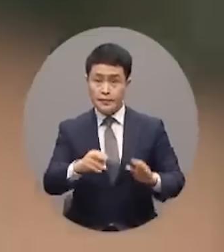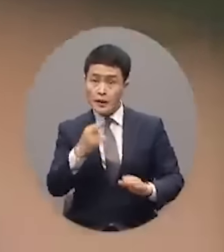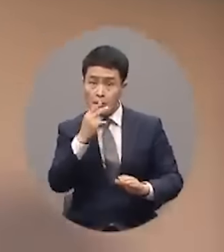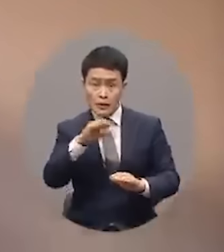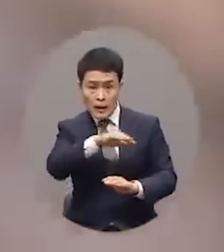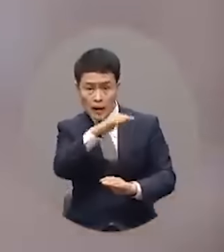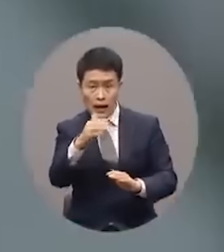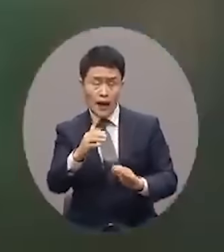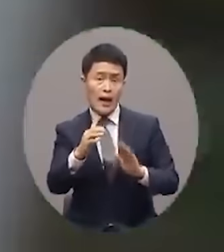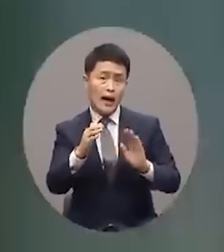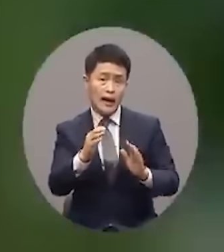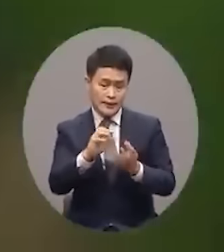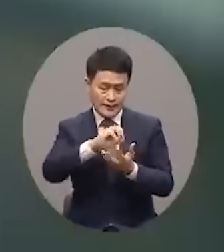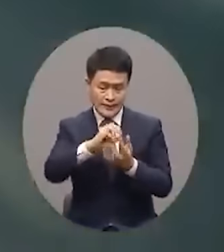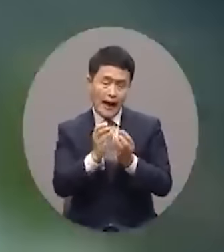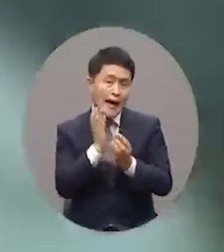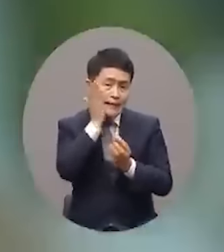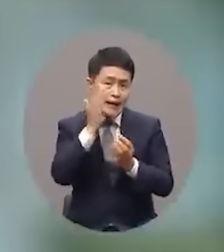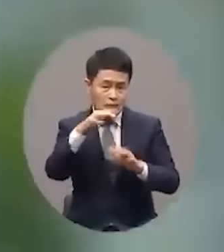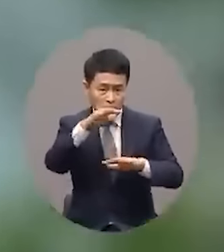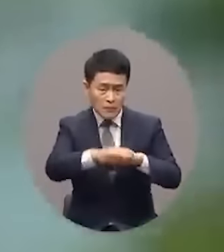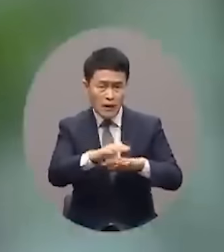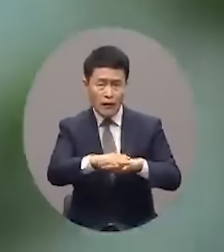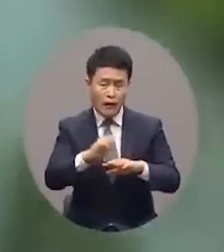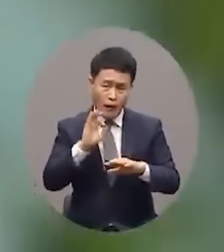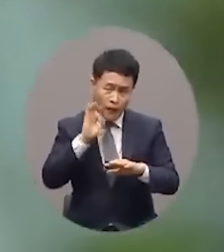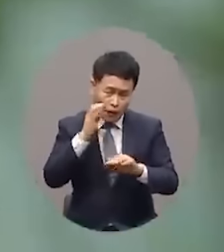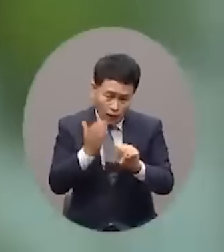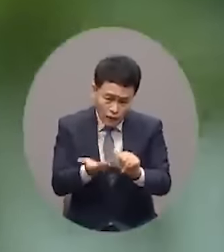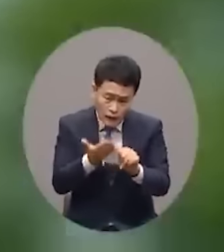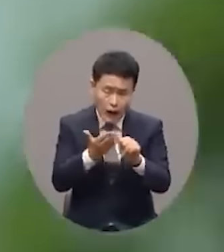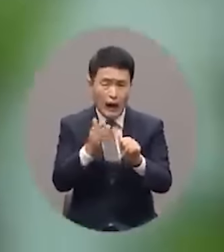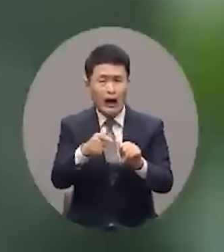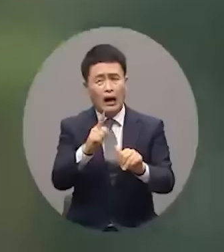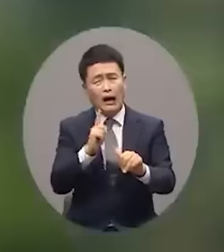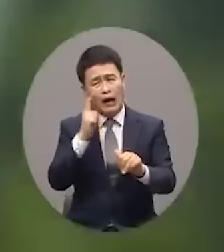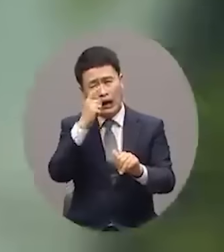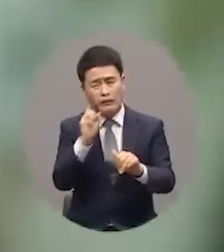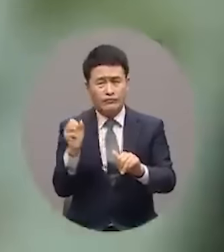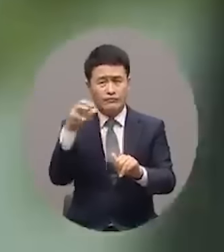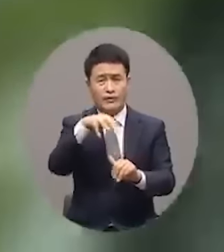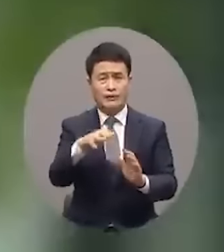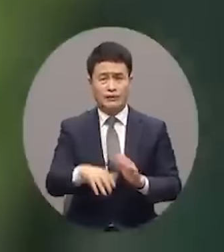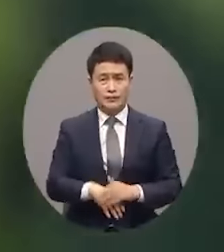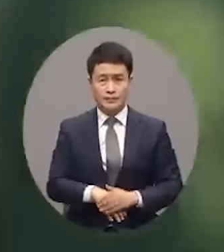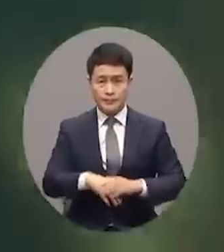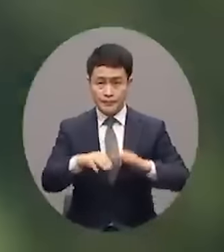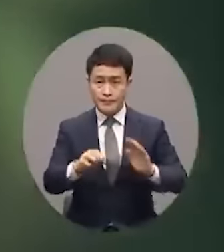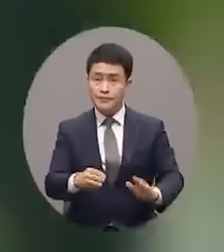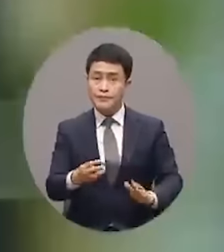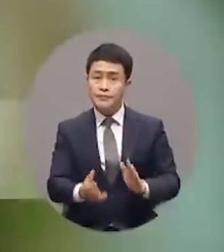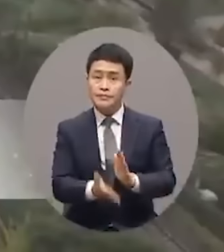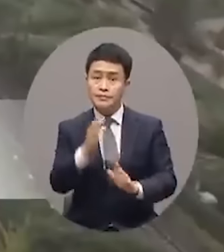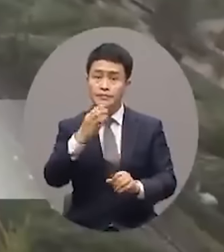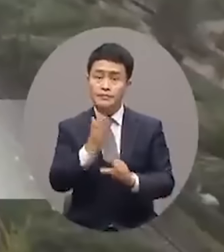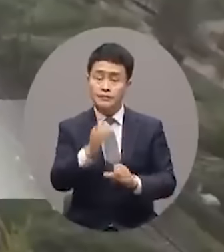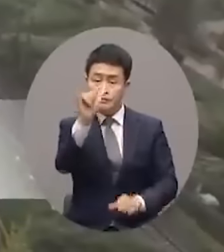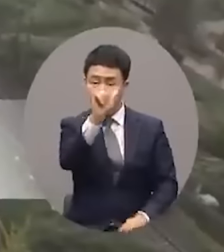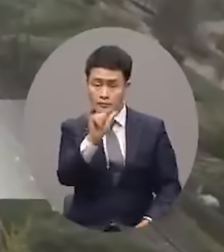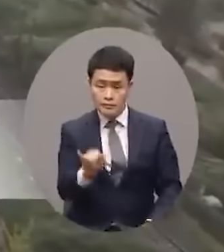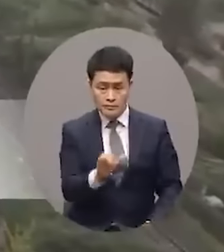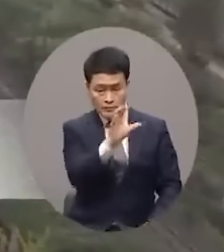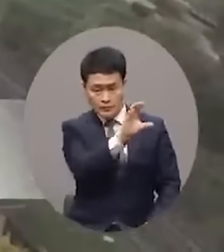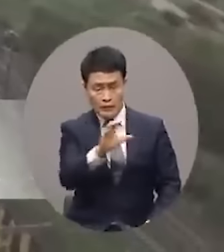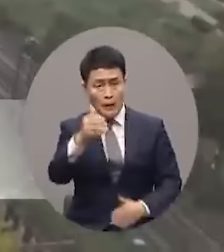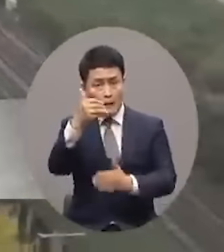비닐하우스 안 상추밭도 물에 잠겨 애써 키운 상추들이 흙탕물을 뒤집어 썼습니다. 수도권 등 중부지방 일부를 뺀